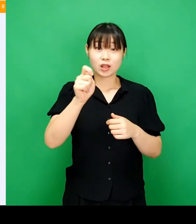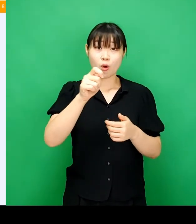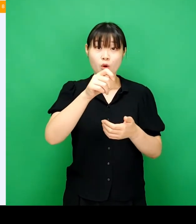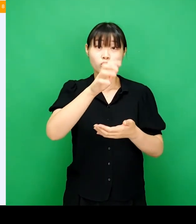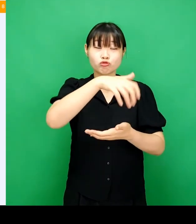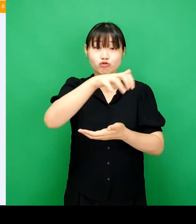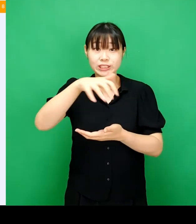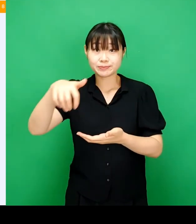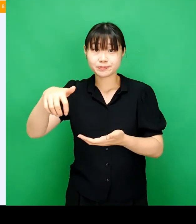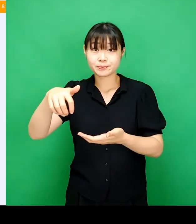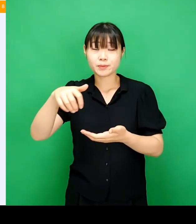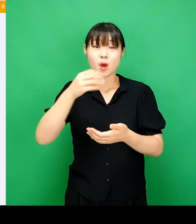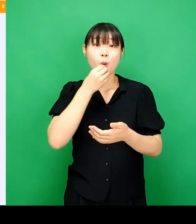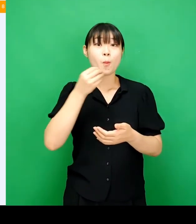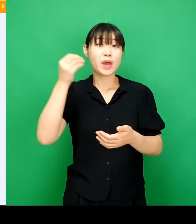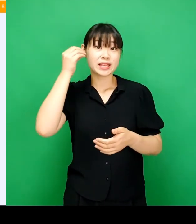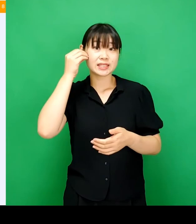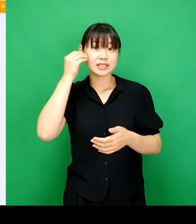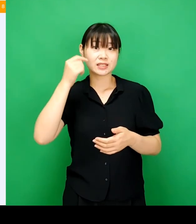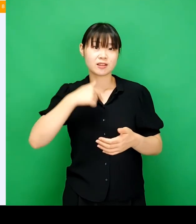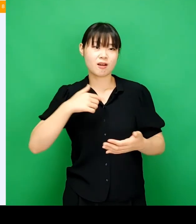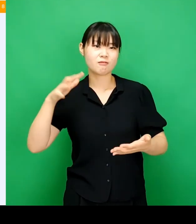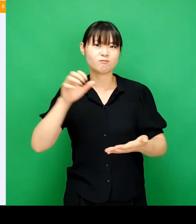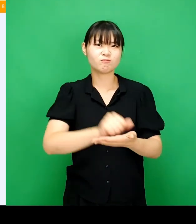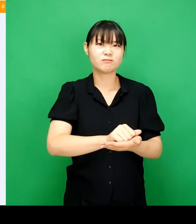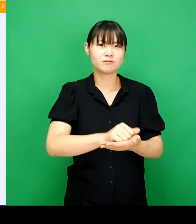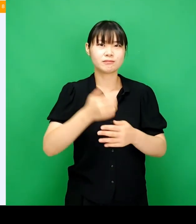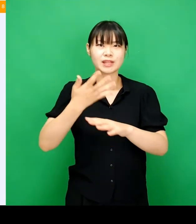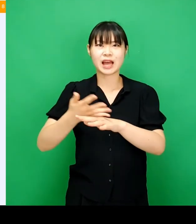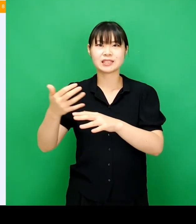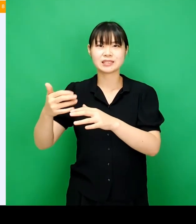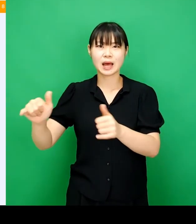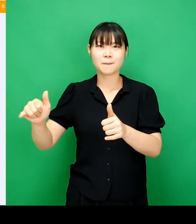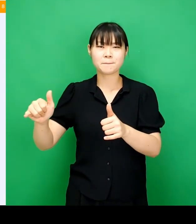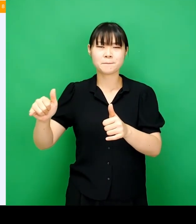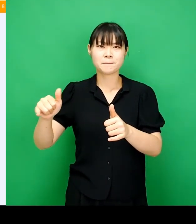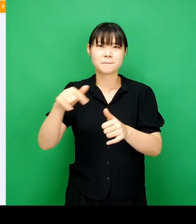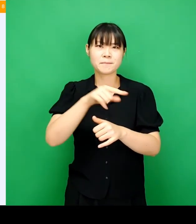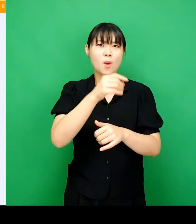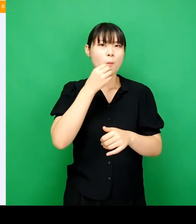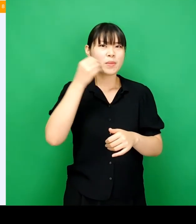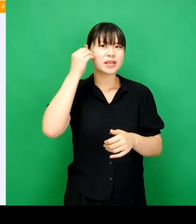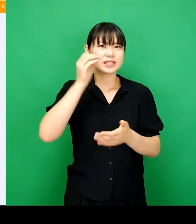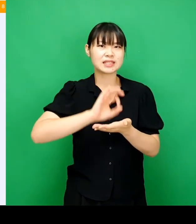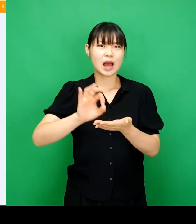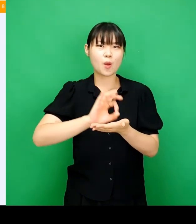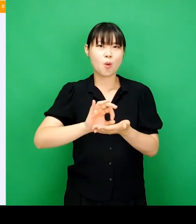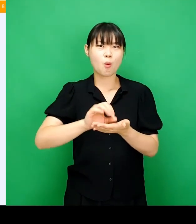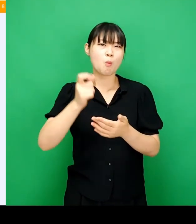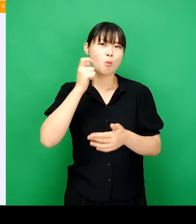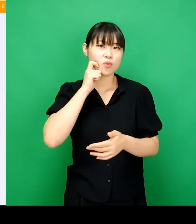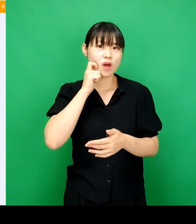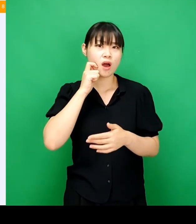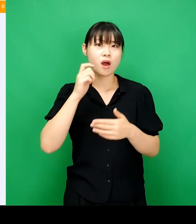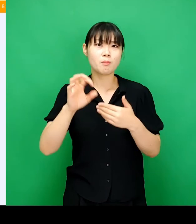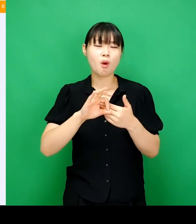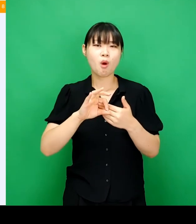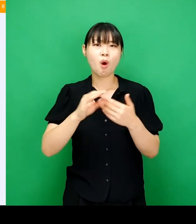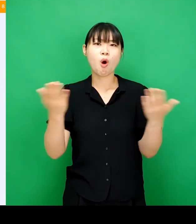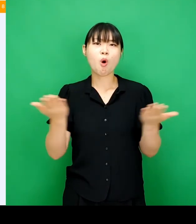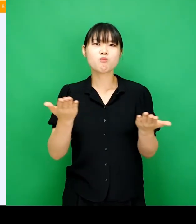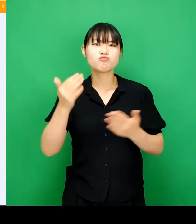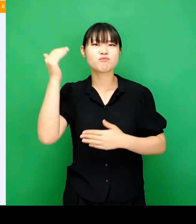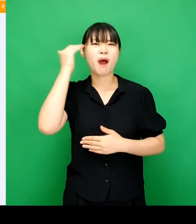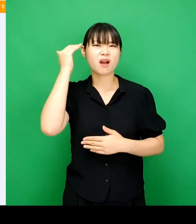크롤러가 데이터를 수집하려는 웹사이트의 리소스를 독점해 다른 사람들이 해당 사이트를 이용할 수 없게